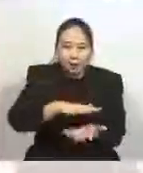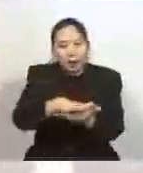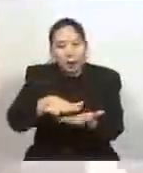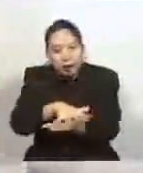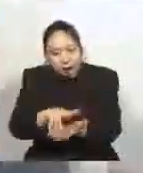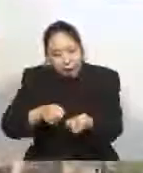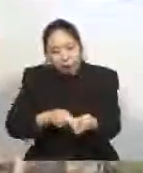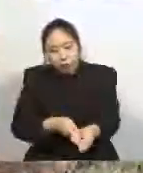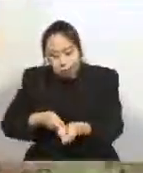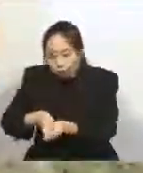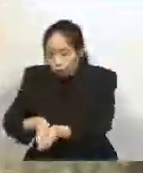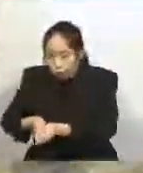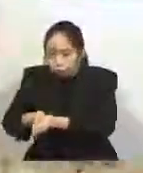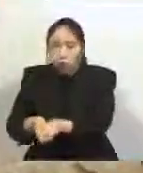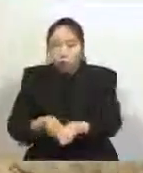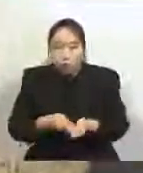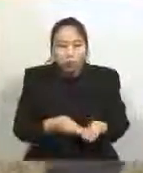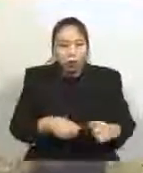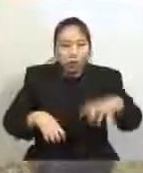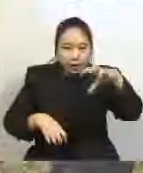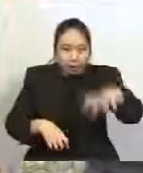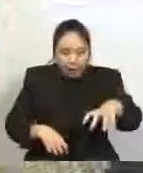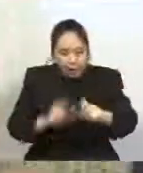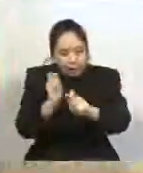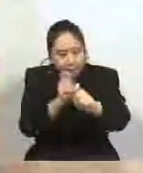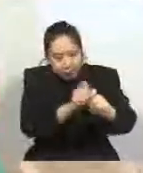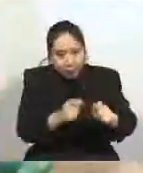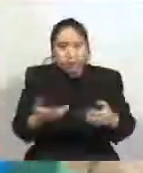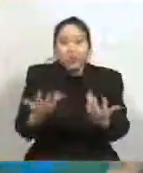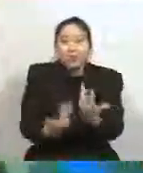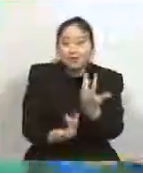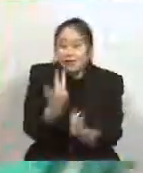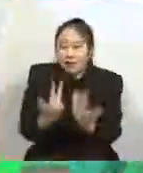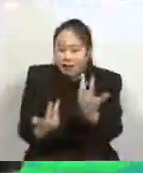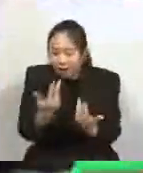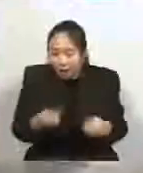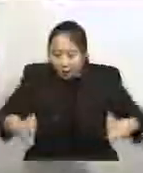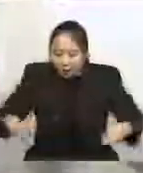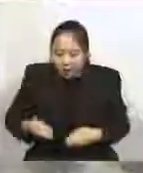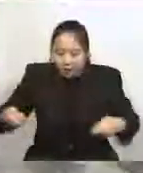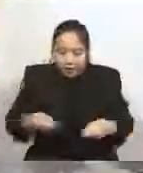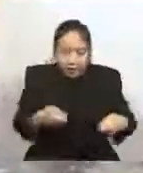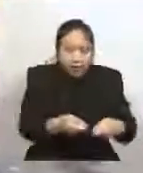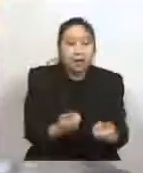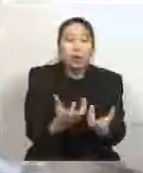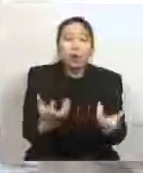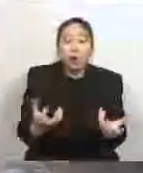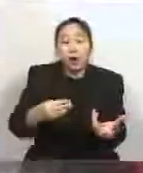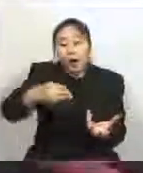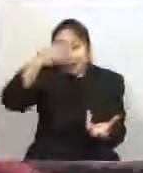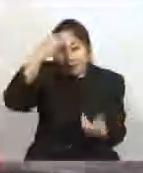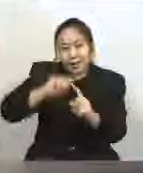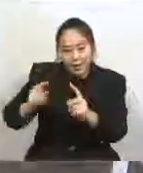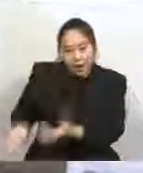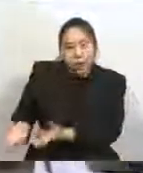เช็ดถูซ่อมแซมปรับปรุงอาคารตัดหญ้าร่วมถึงช่วยขนย้ายของใช้ในการเรียนการสอนเข้า